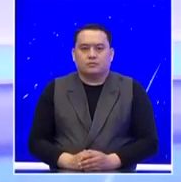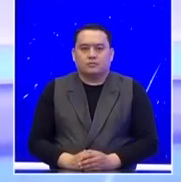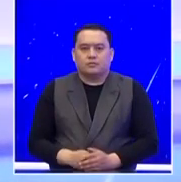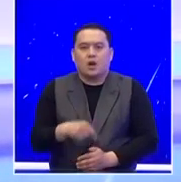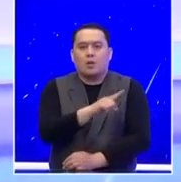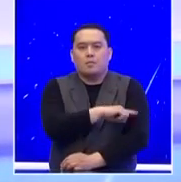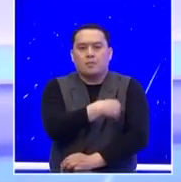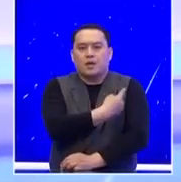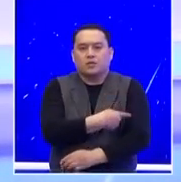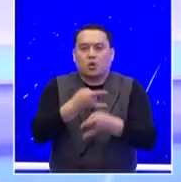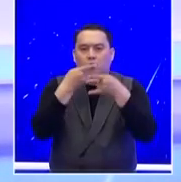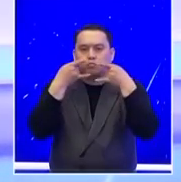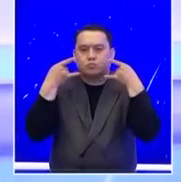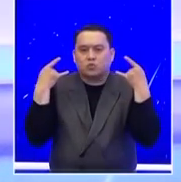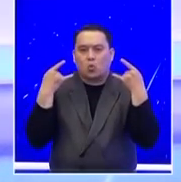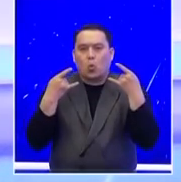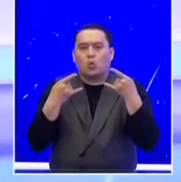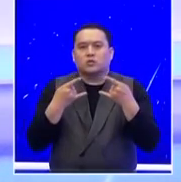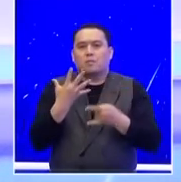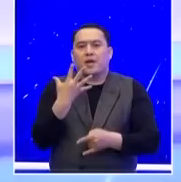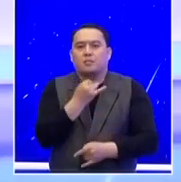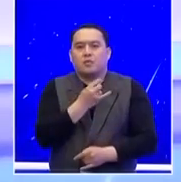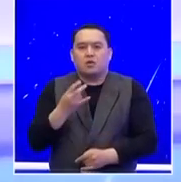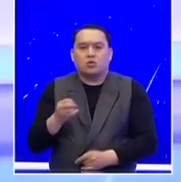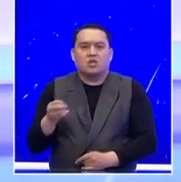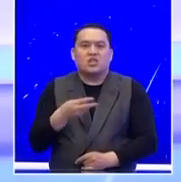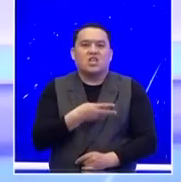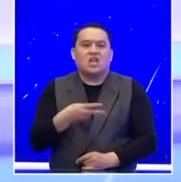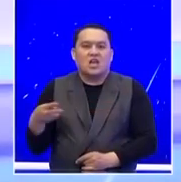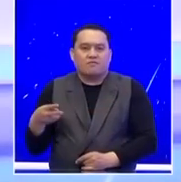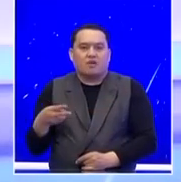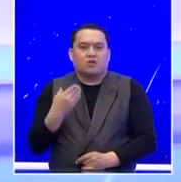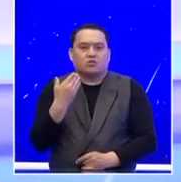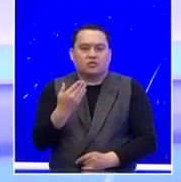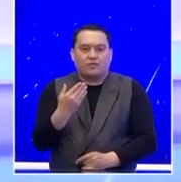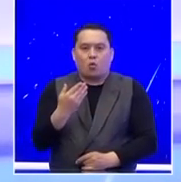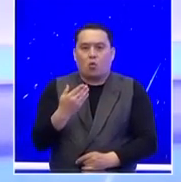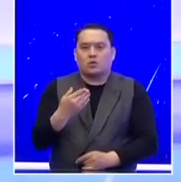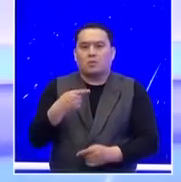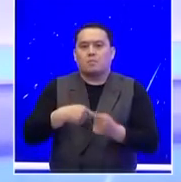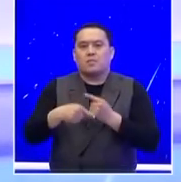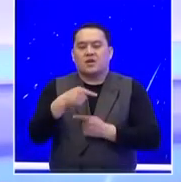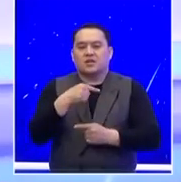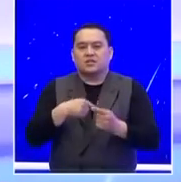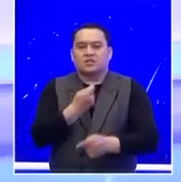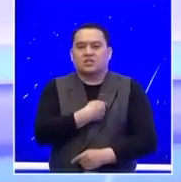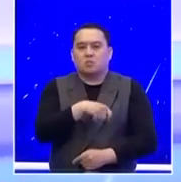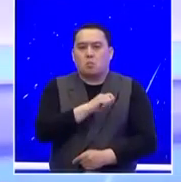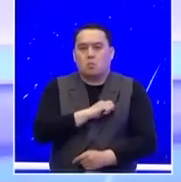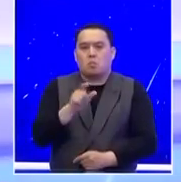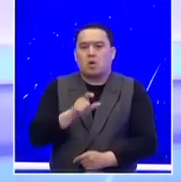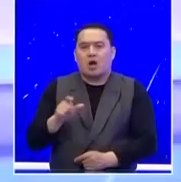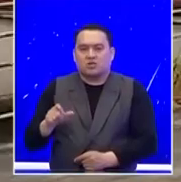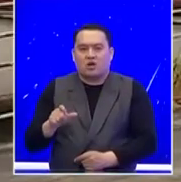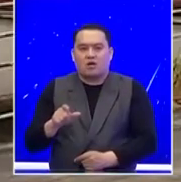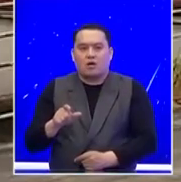Медицинских масок и прочих расходников на 5 миллионов евро чуть было не лишил своих же соотечественников предприимчивый испанец.